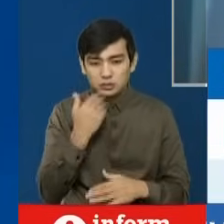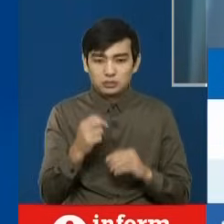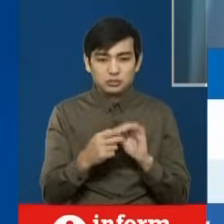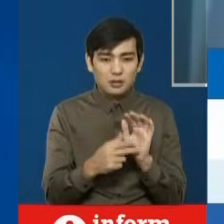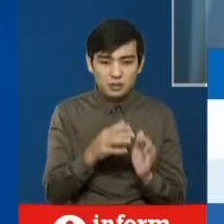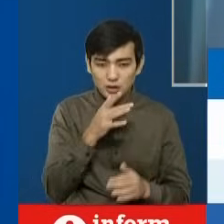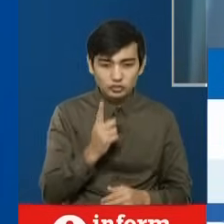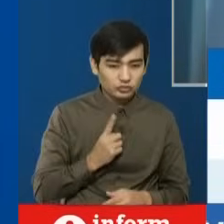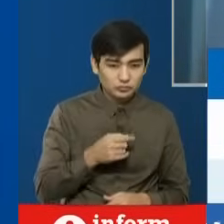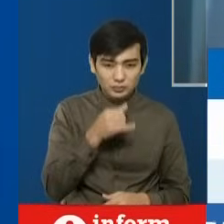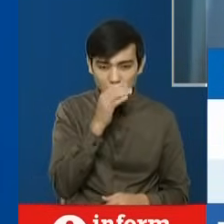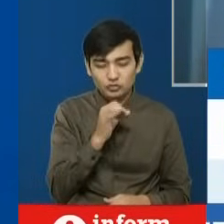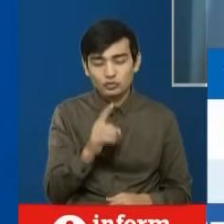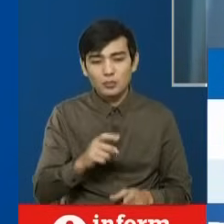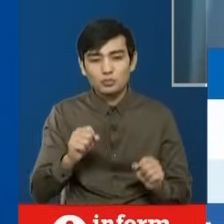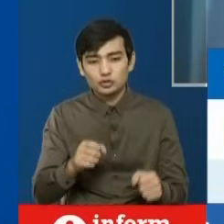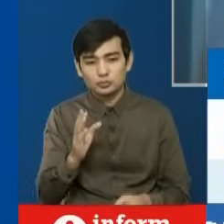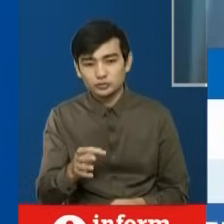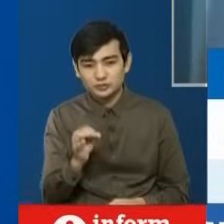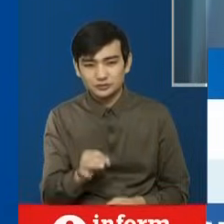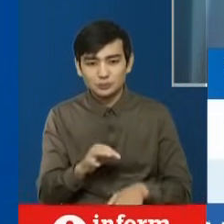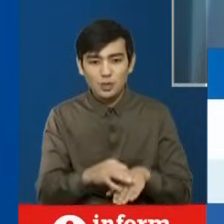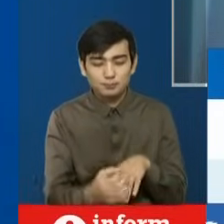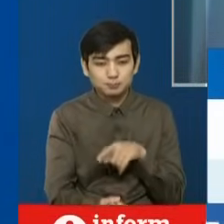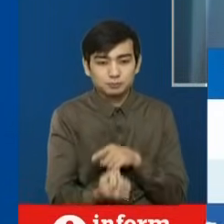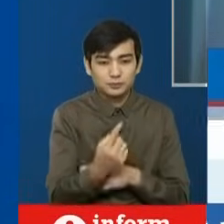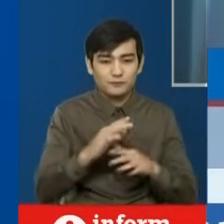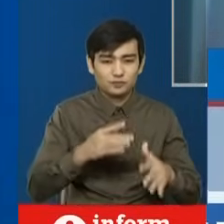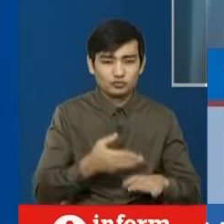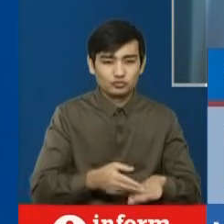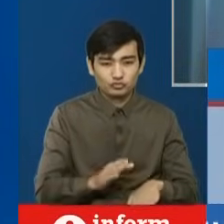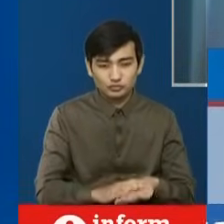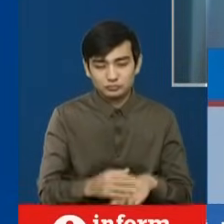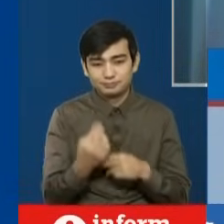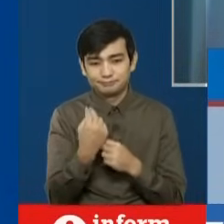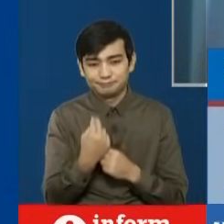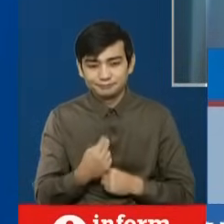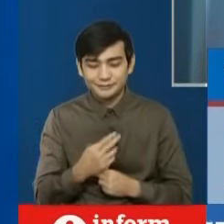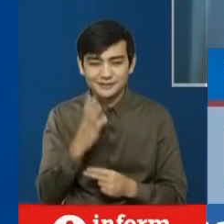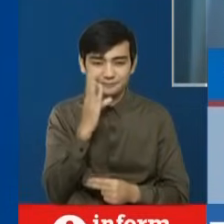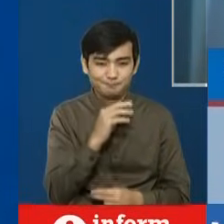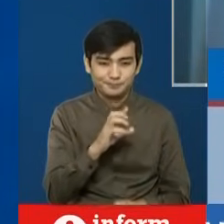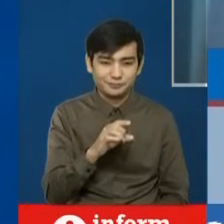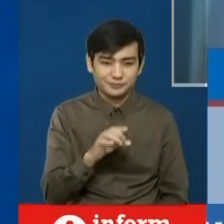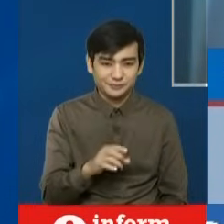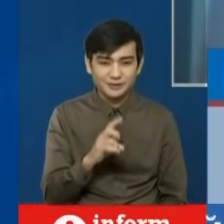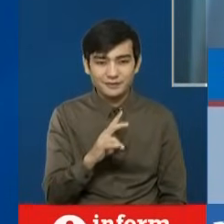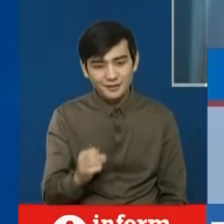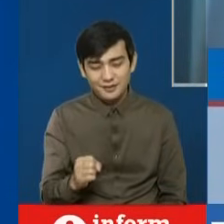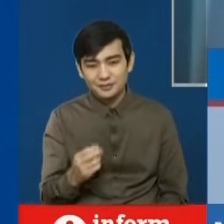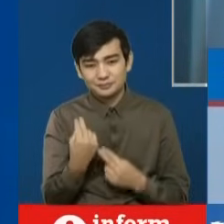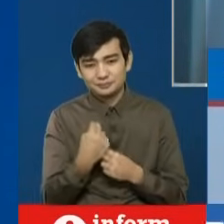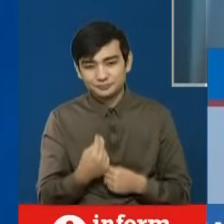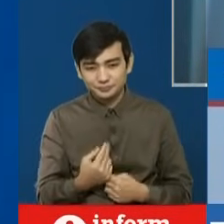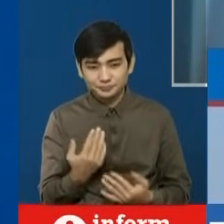лет что можно будет при каких-то заболеваниях Да можно было бы на